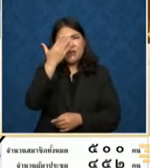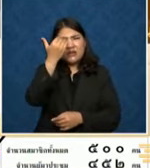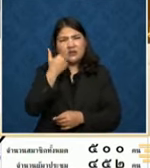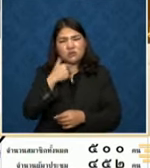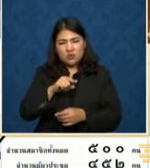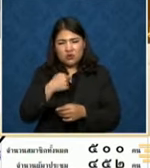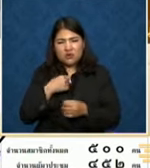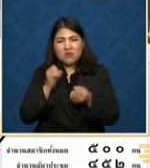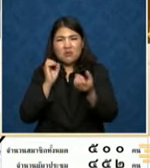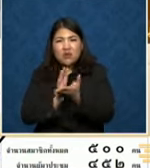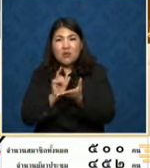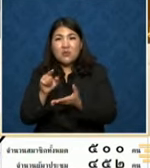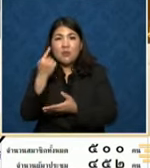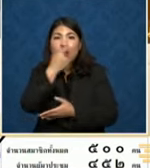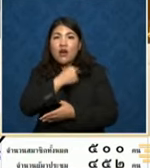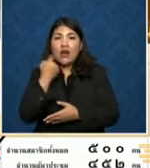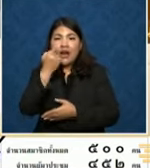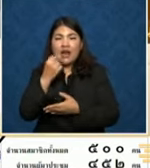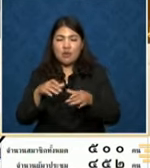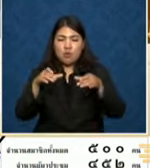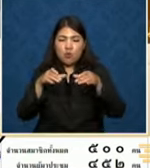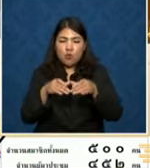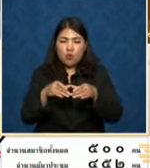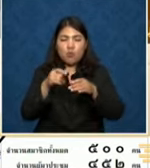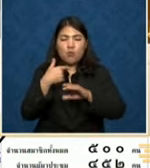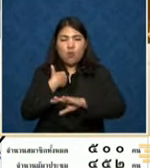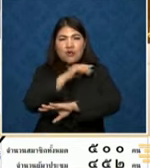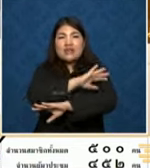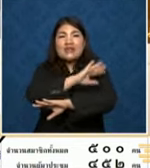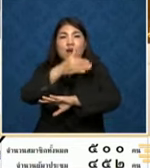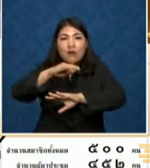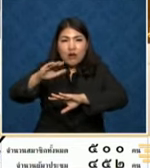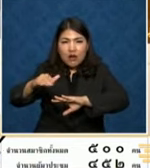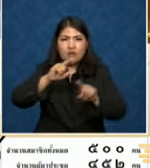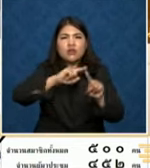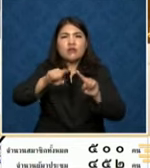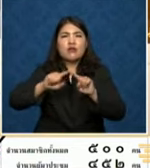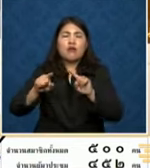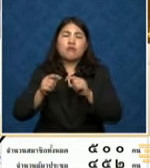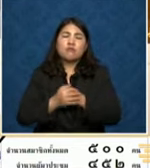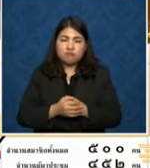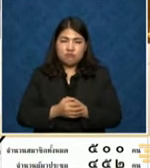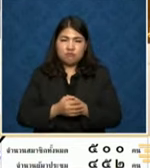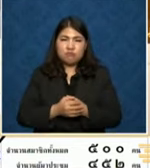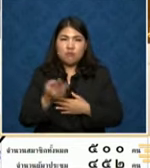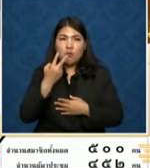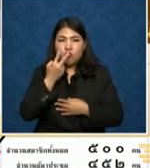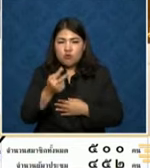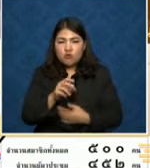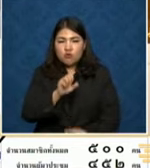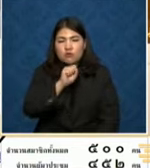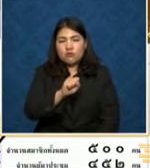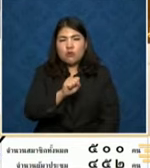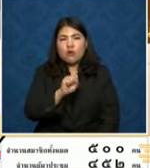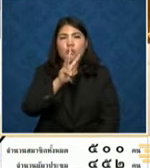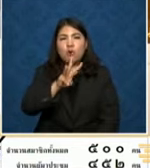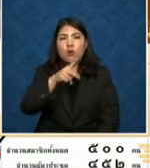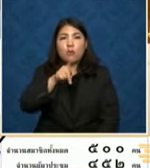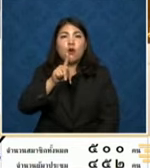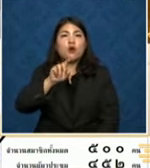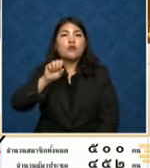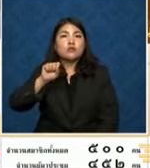พี่น้องชาติพันธุ์นะครับผมกำกับดูสำนักงานสวพศสถาบัน